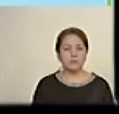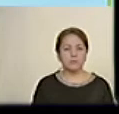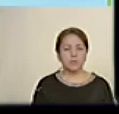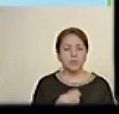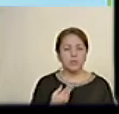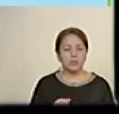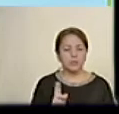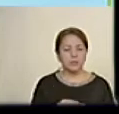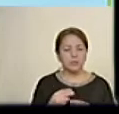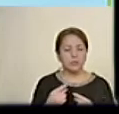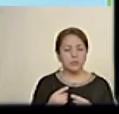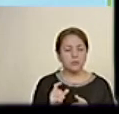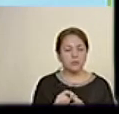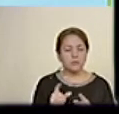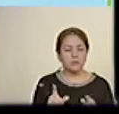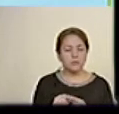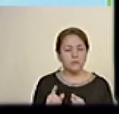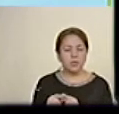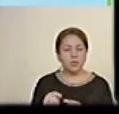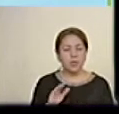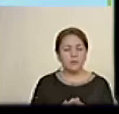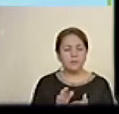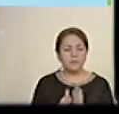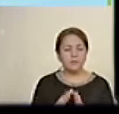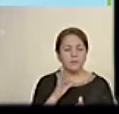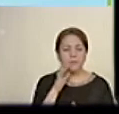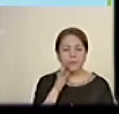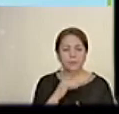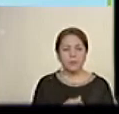Это у нас словосочетание с обстоятельством времени.